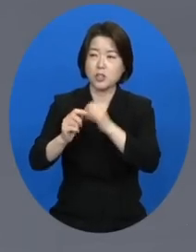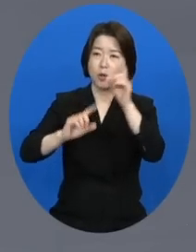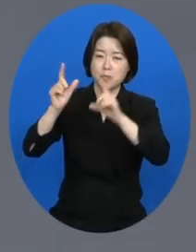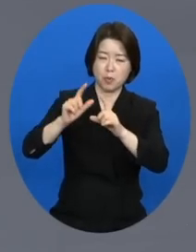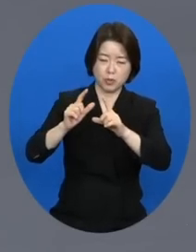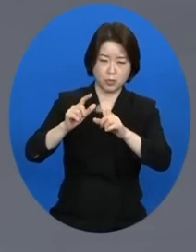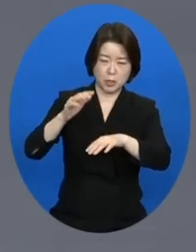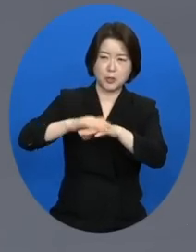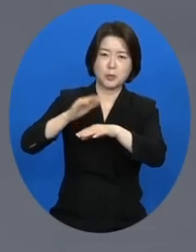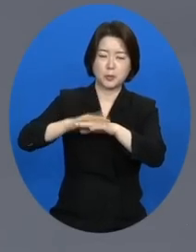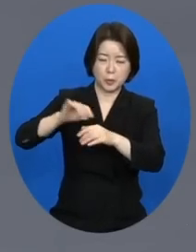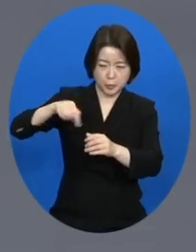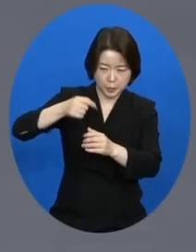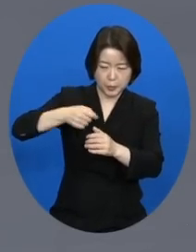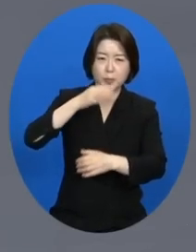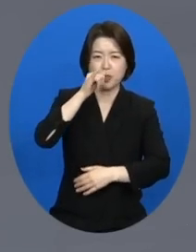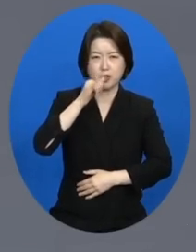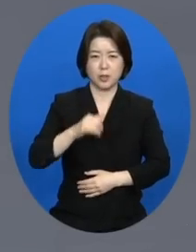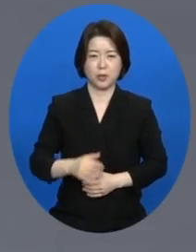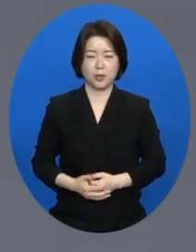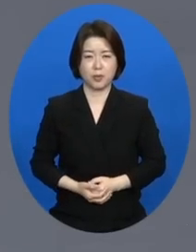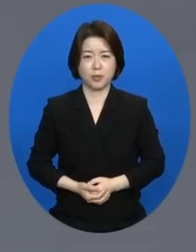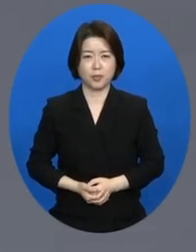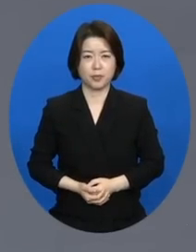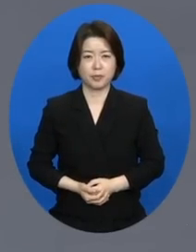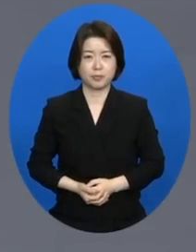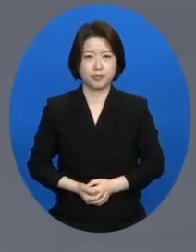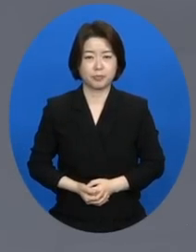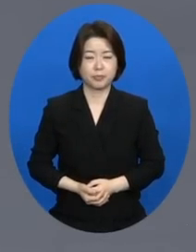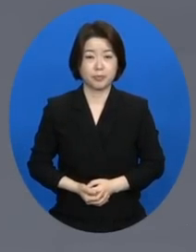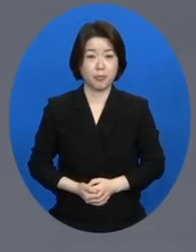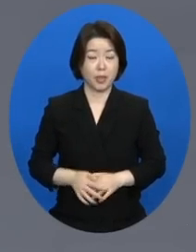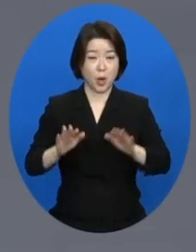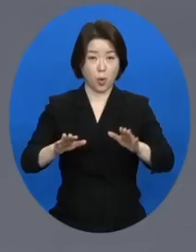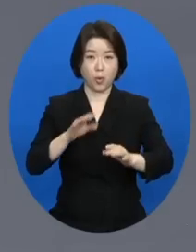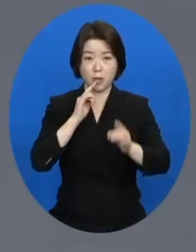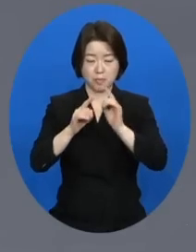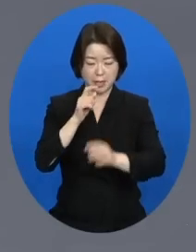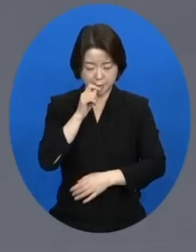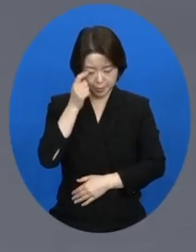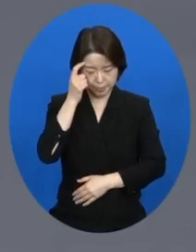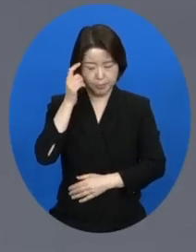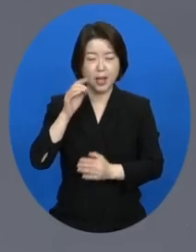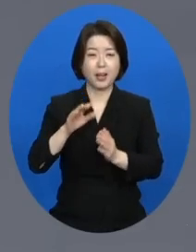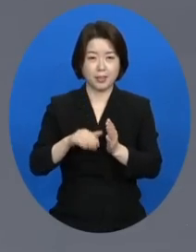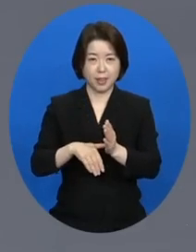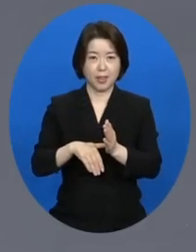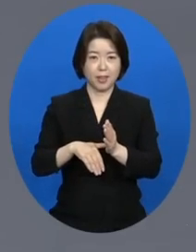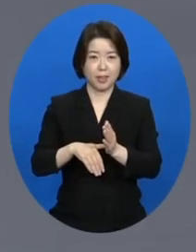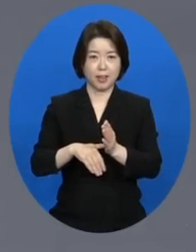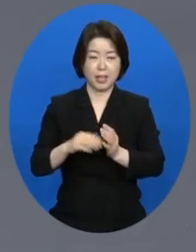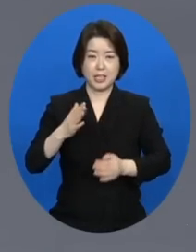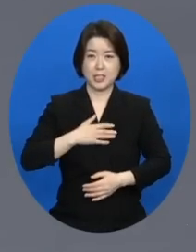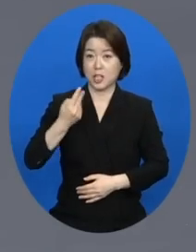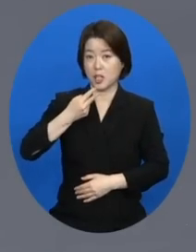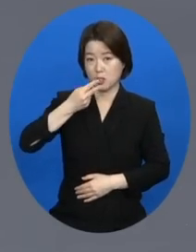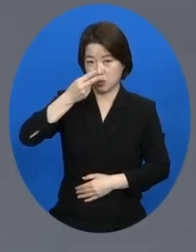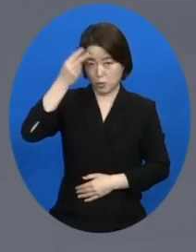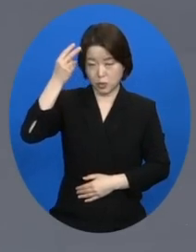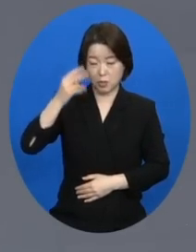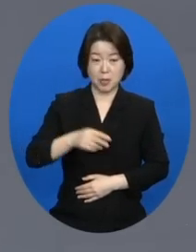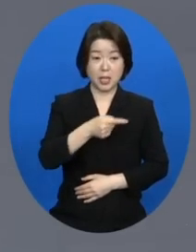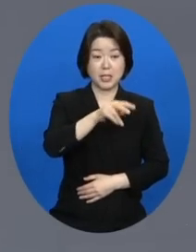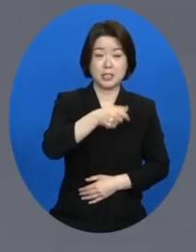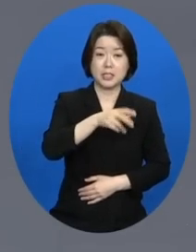작품의 손길이었다는 것을 믿기 때문에 그래요. 저는 오늘 말씀을 묵상하다가 저에게도 요셉이 이